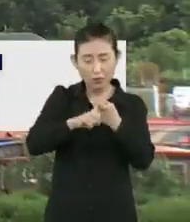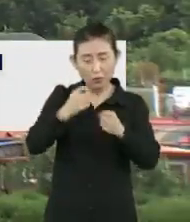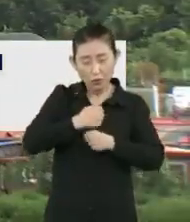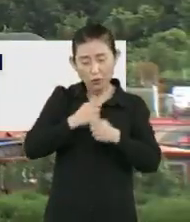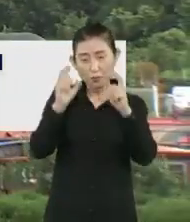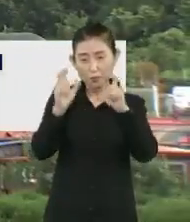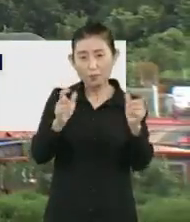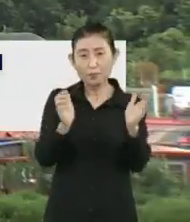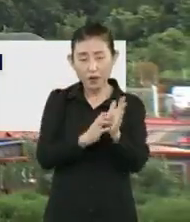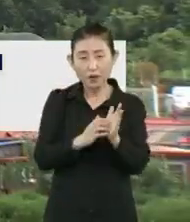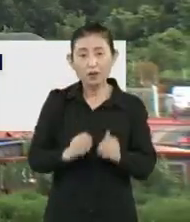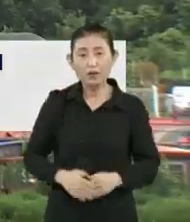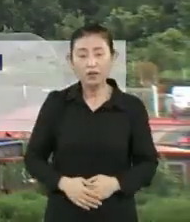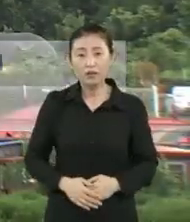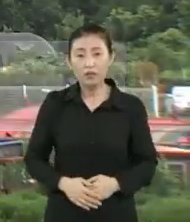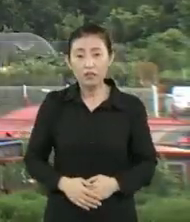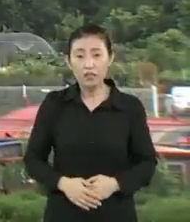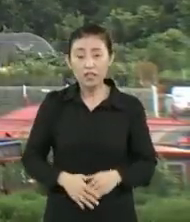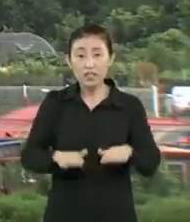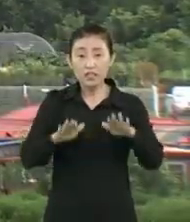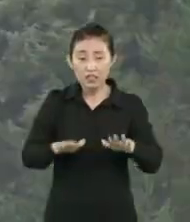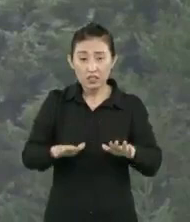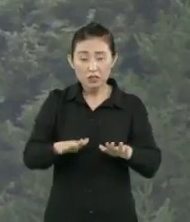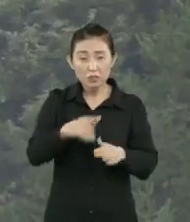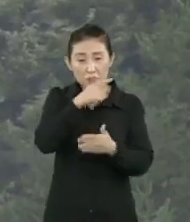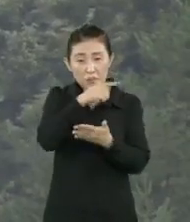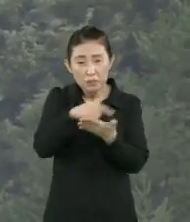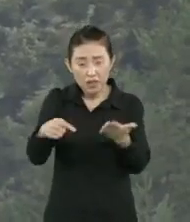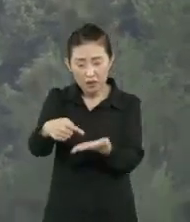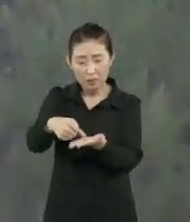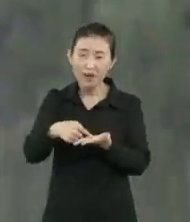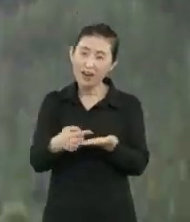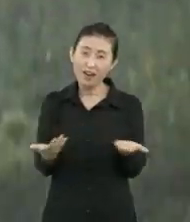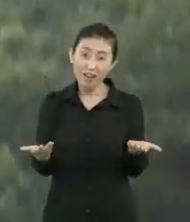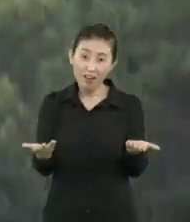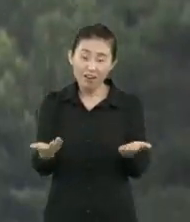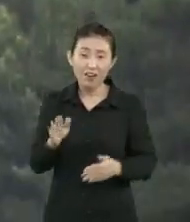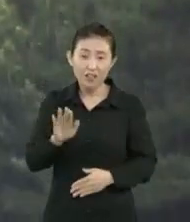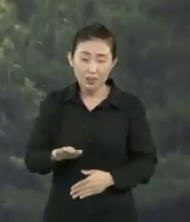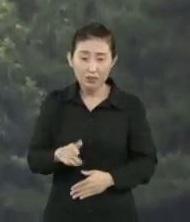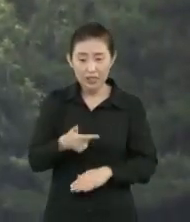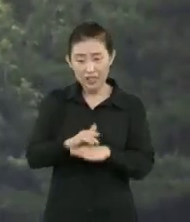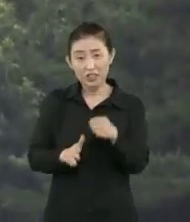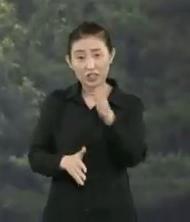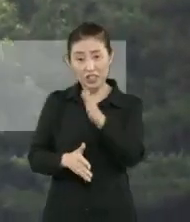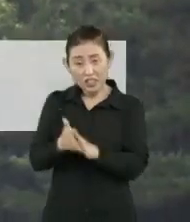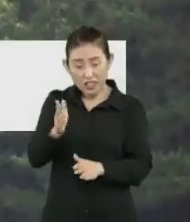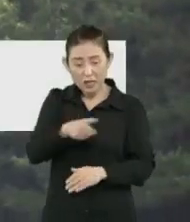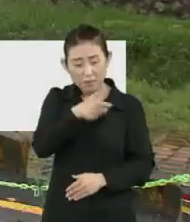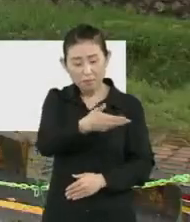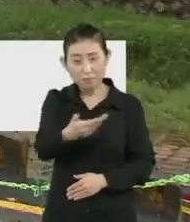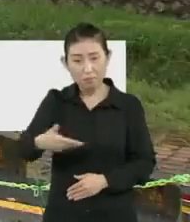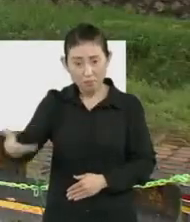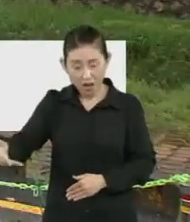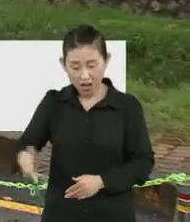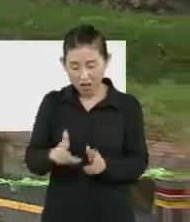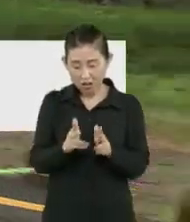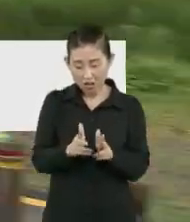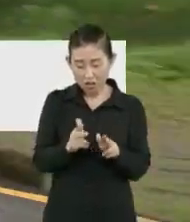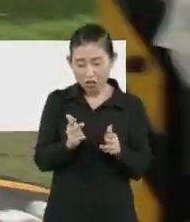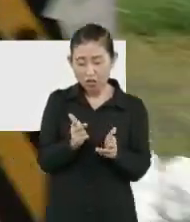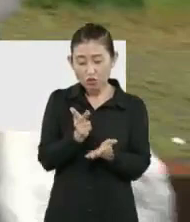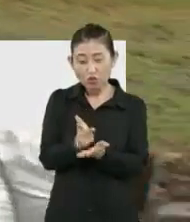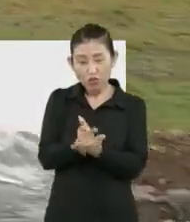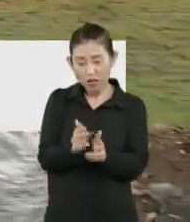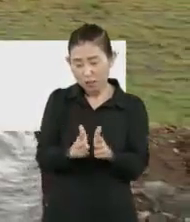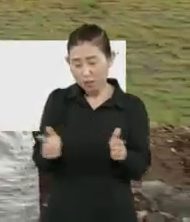상향 조정했습니다 아직까지 지역에는 비 피해는 접수되지 않고 있는 가운데 대전시는 일부 합천의 화상 주차장을 임시 폐쇄